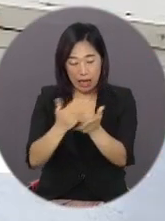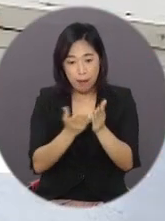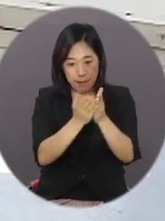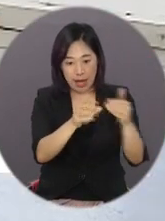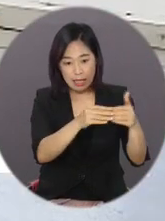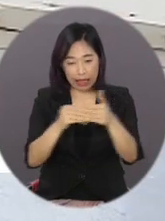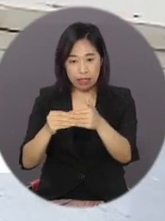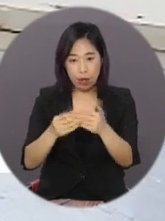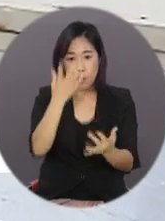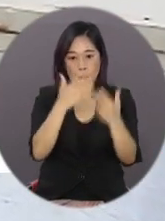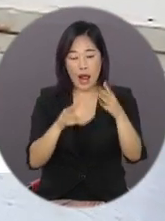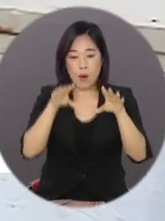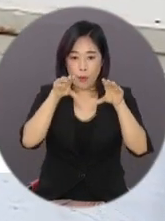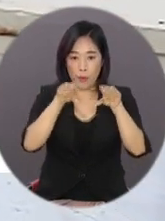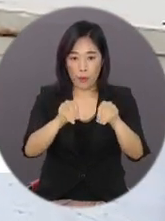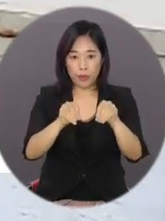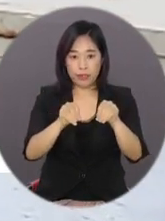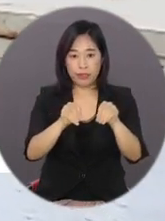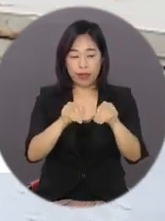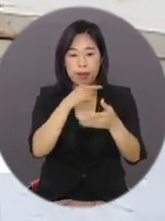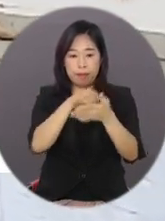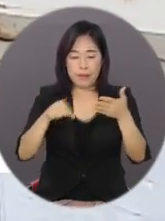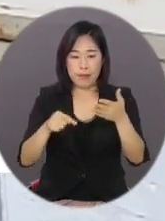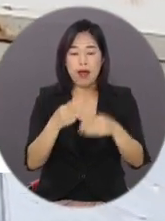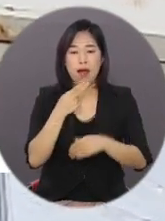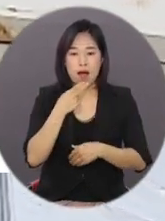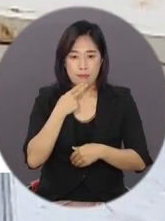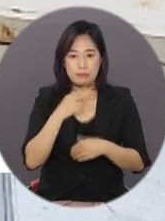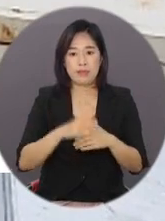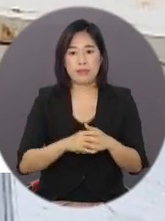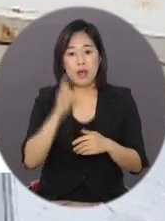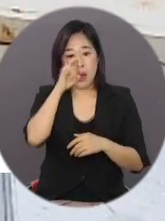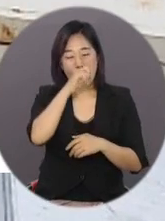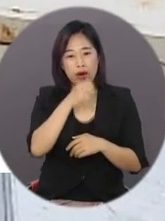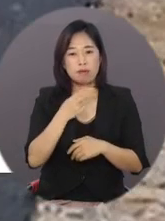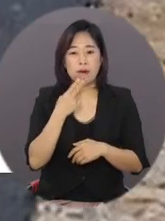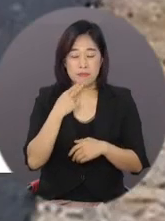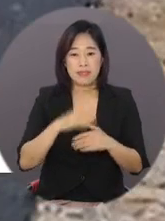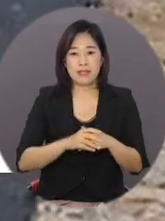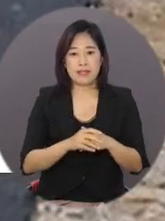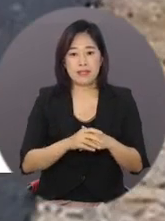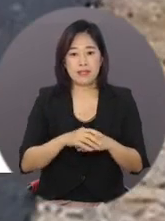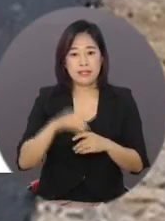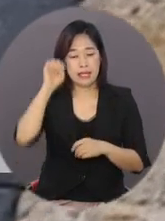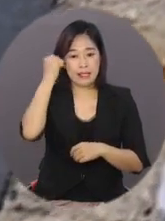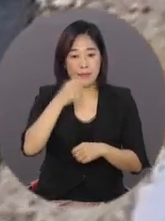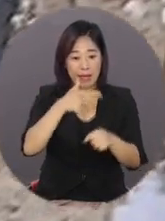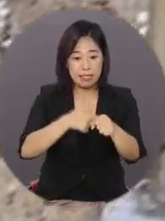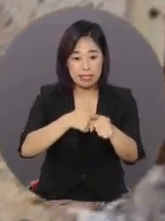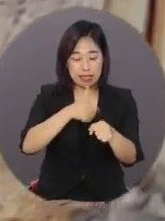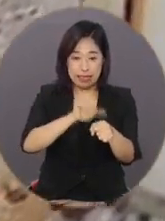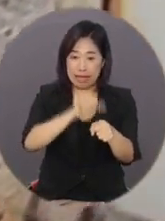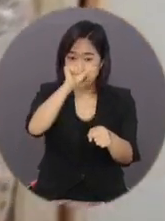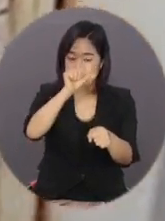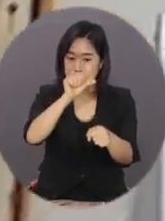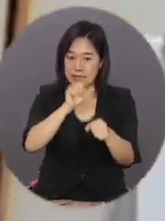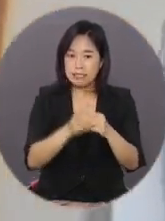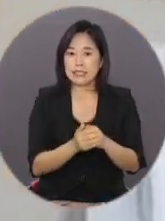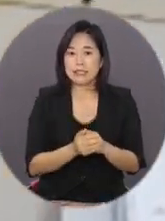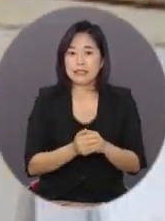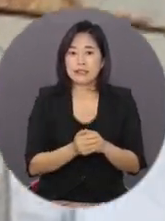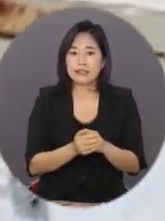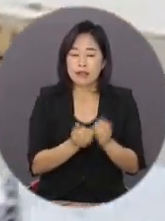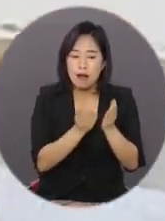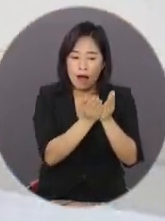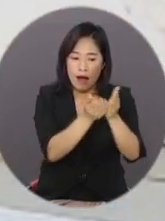화재를 진화해 인명피해와 해양오염은 발생하지 않았습니다. 또한 새벽 5시 16분쯤에는 북항 소형